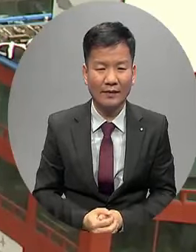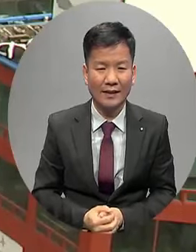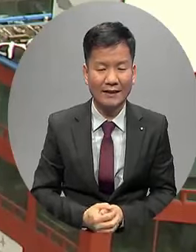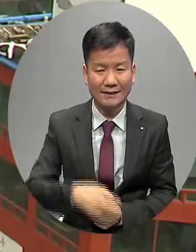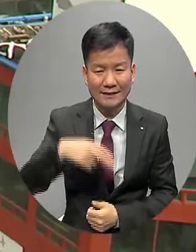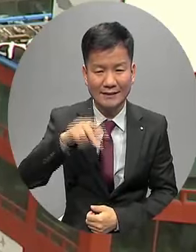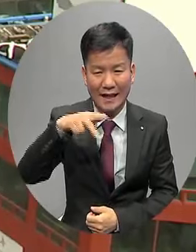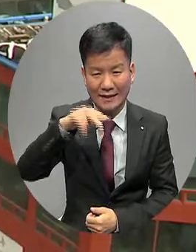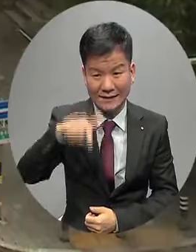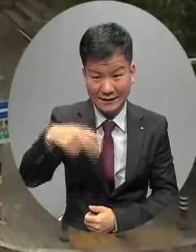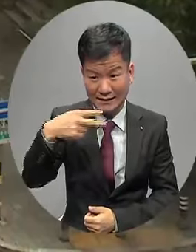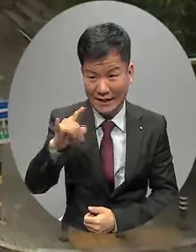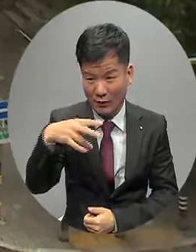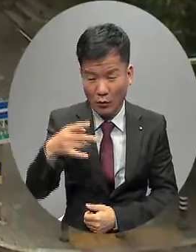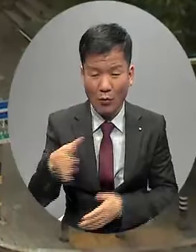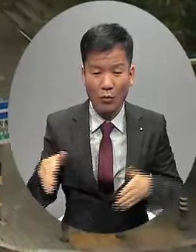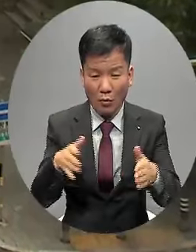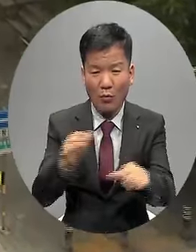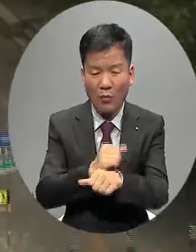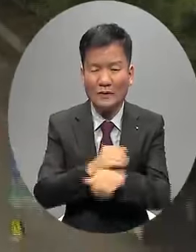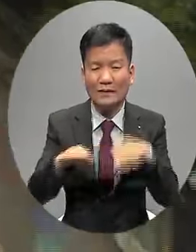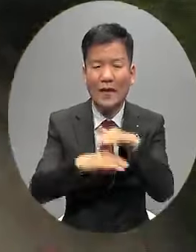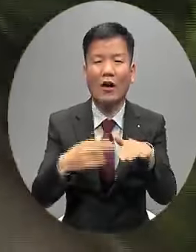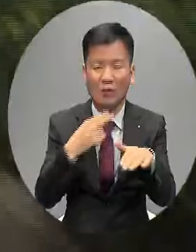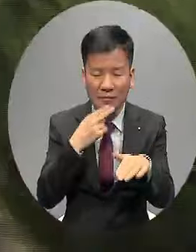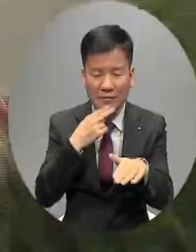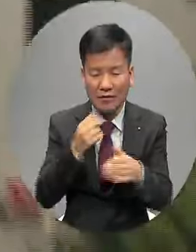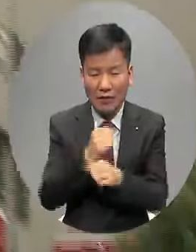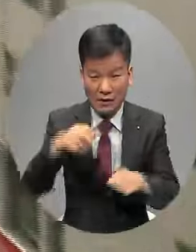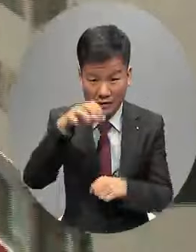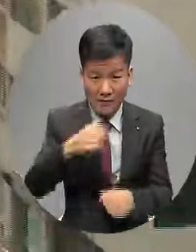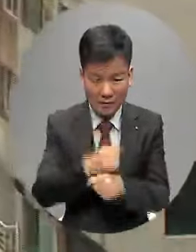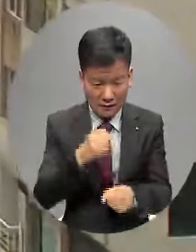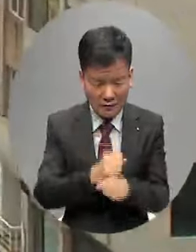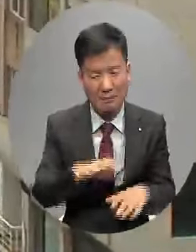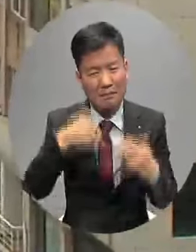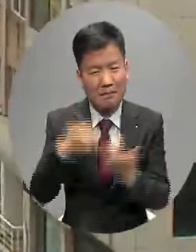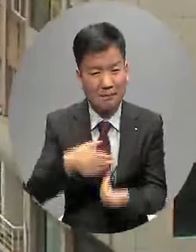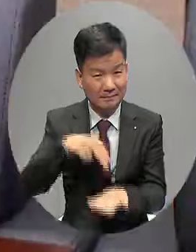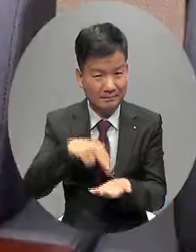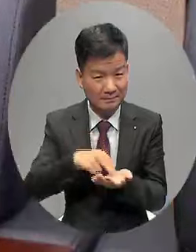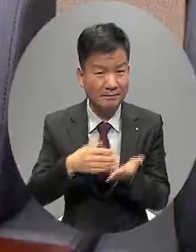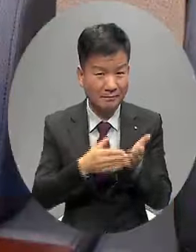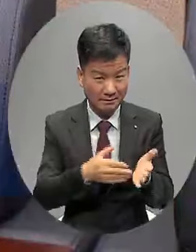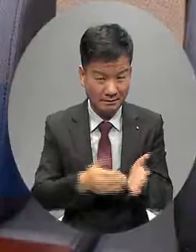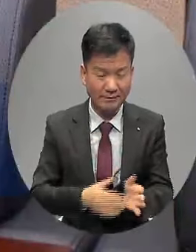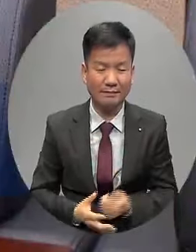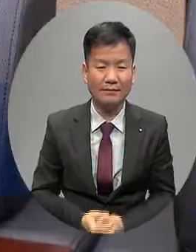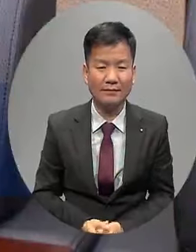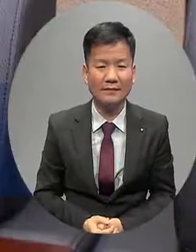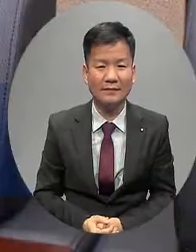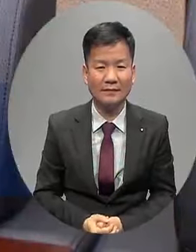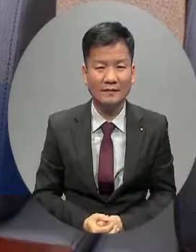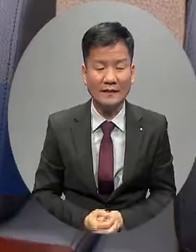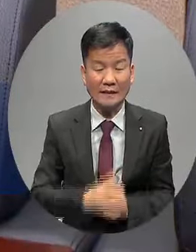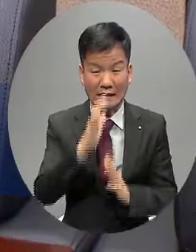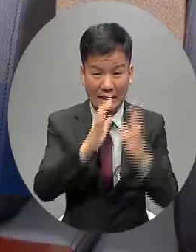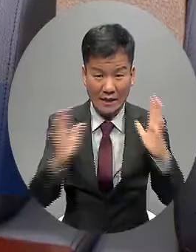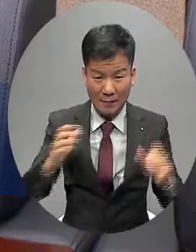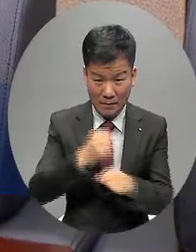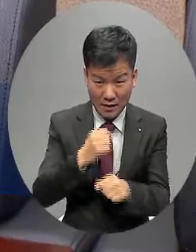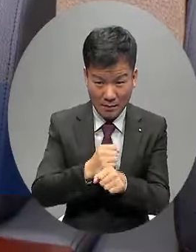500m 거리를 차 없는 광장으로 만들자는 김 지사의 구상도 반박했습니다. 거기다가 잔디 광장을